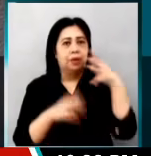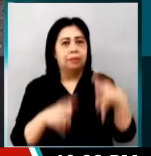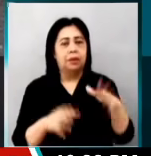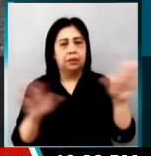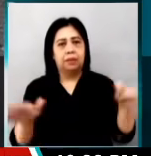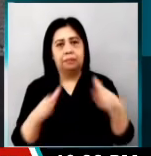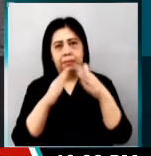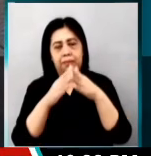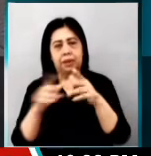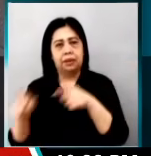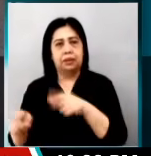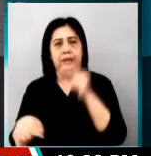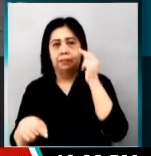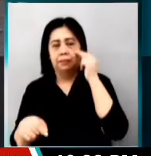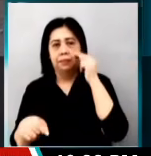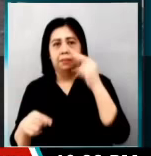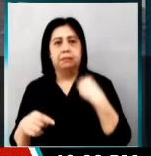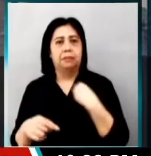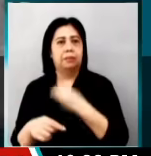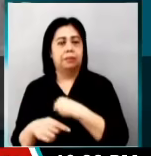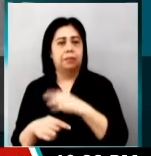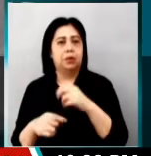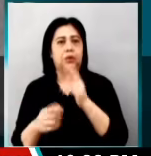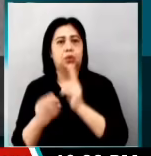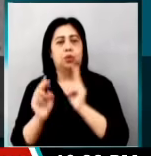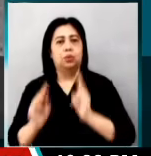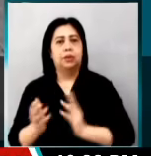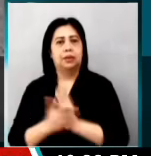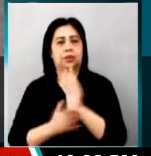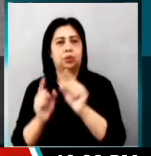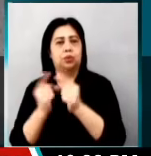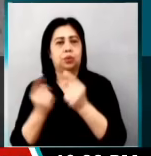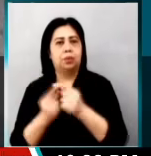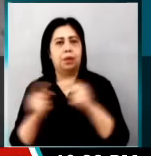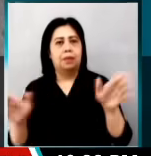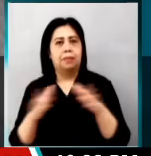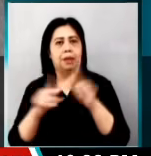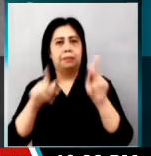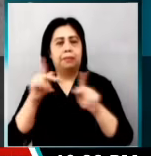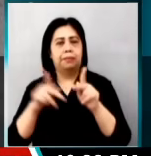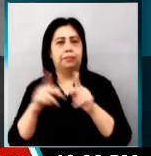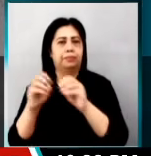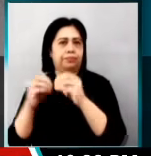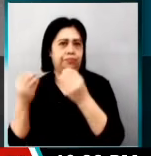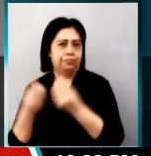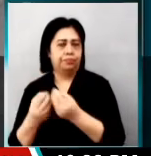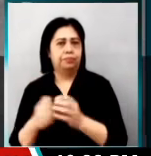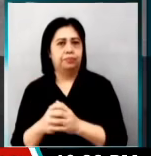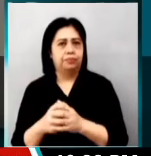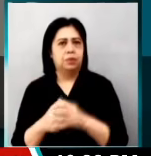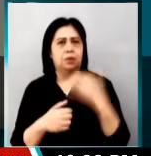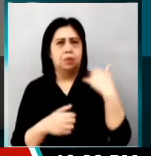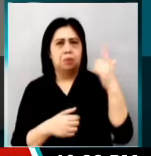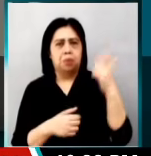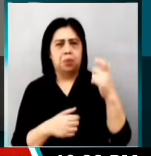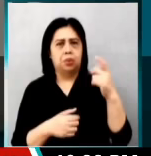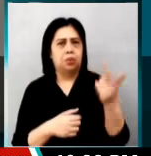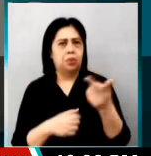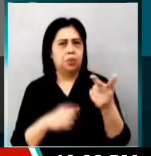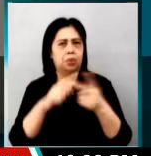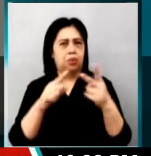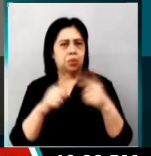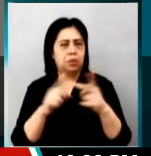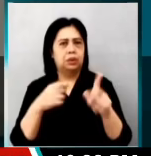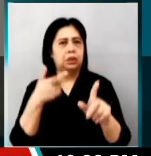sina Perry ay miyembro ng human rights group na Albay People's Organization. Nagpaputok daw ng barilang dalawa at natamaan ng